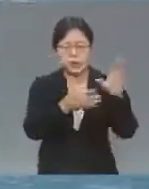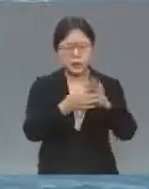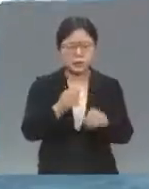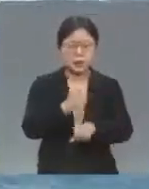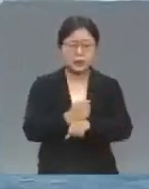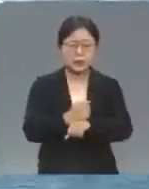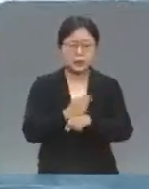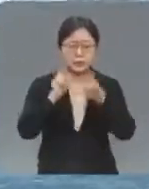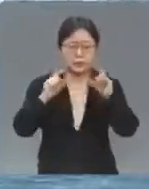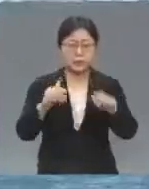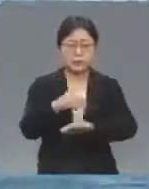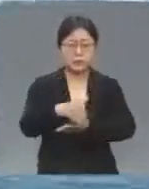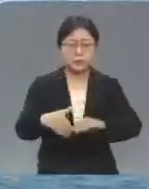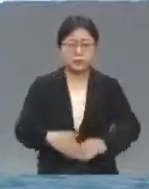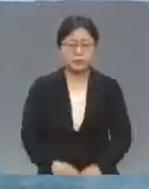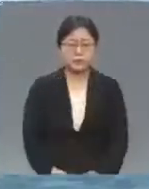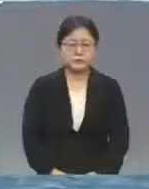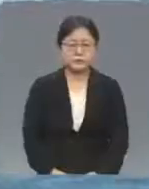때렸습니다